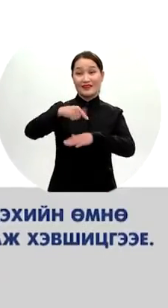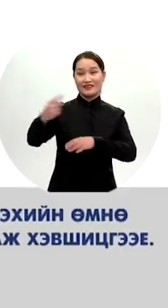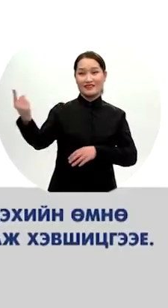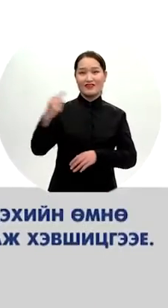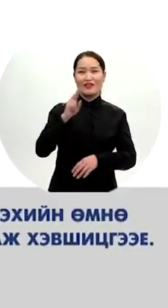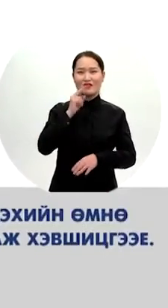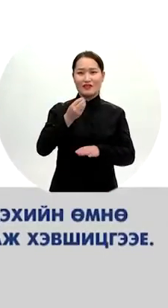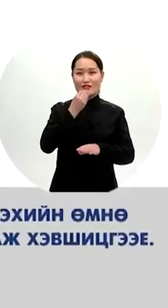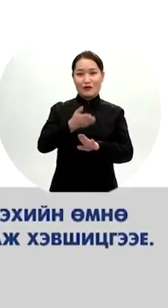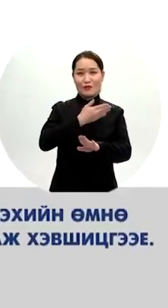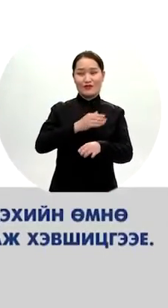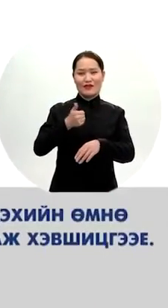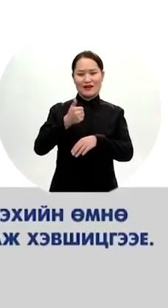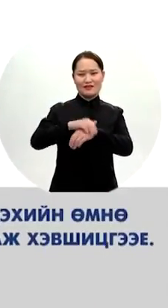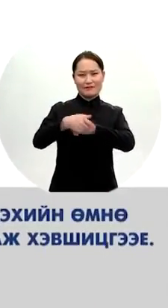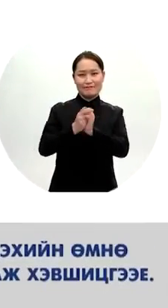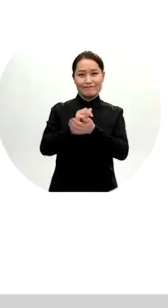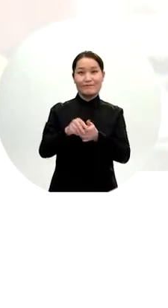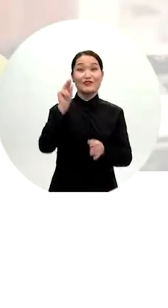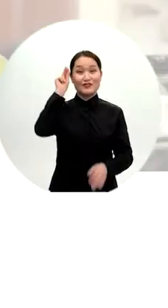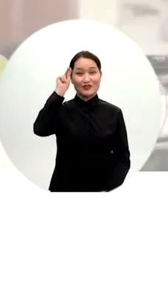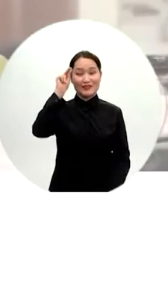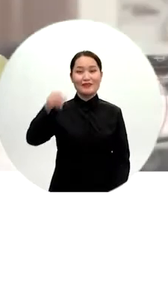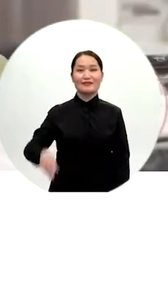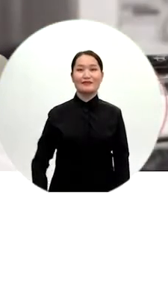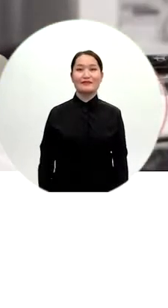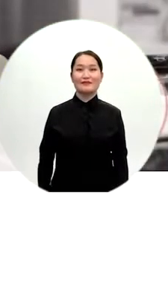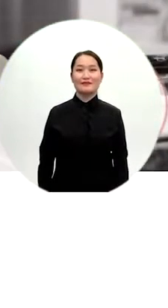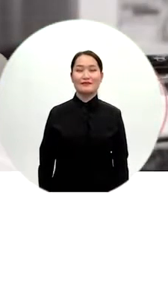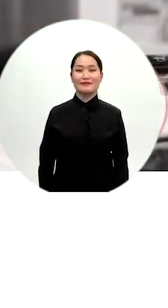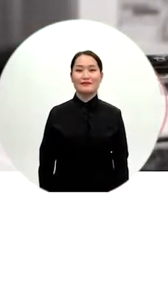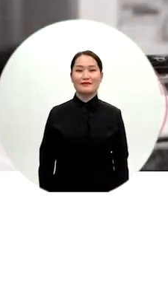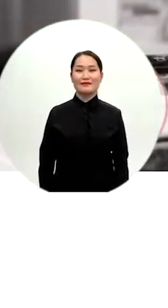гаднаас орж ирээд хоол идэхийн өмнө гараа савндаж угааж хэвшцгээе.